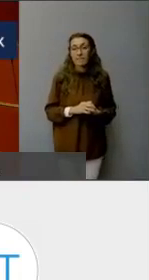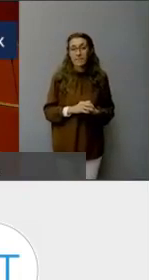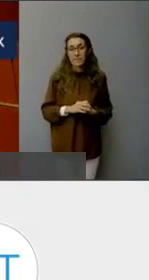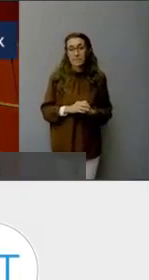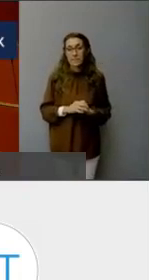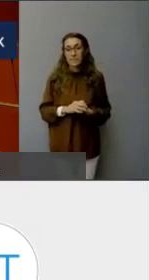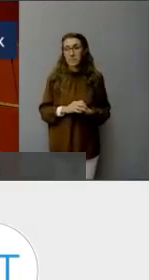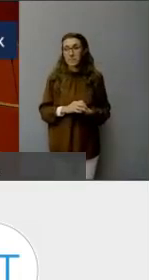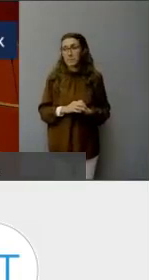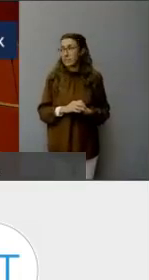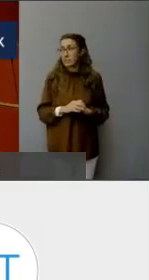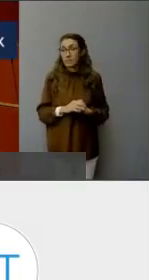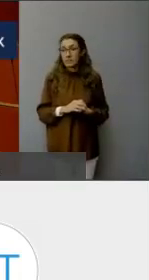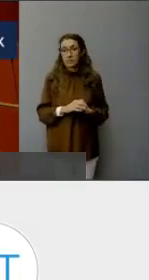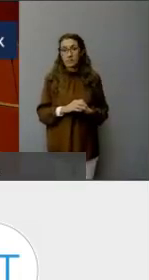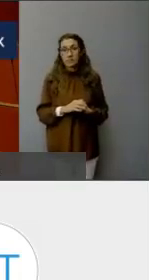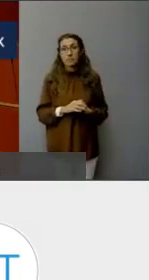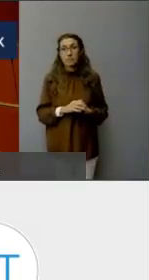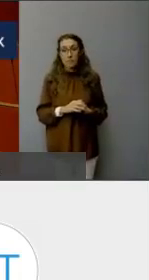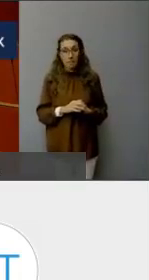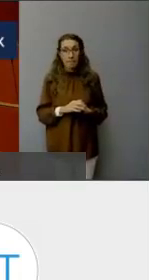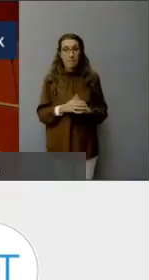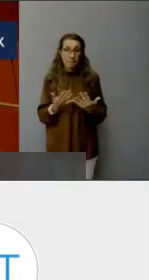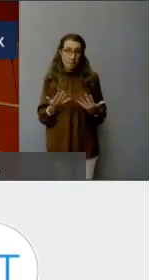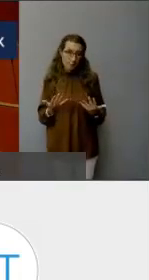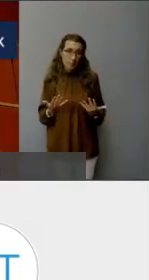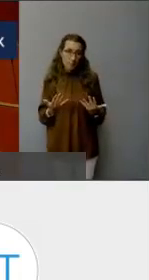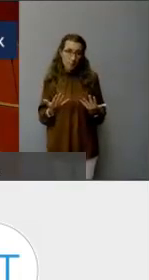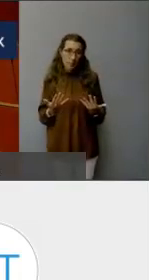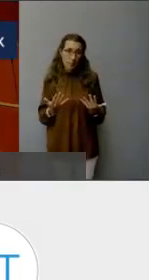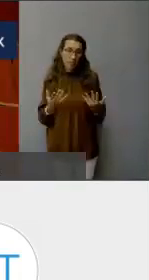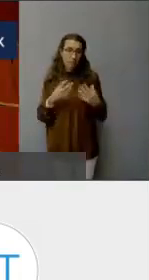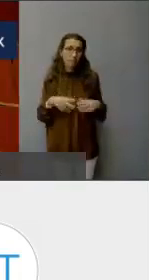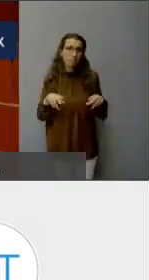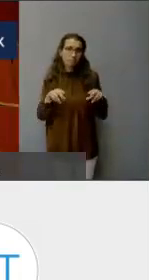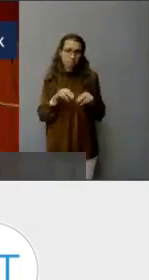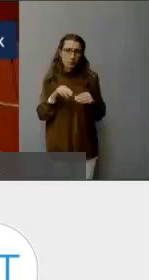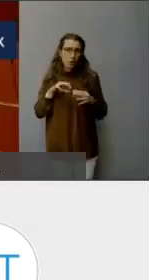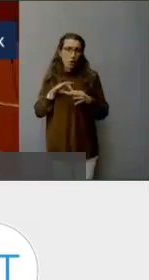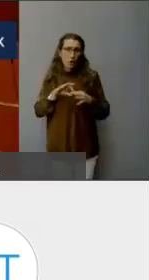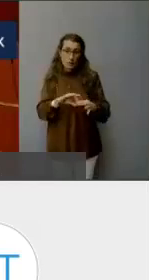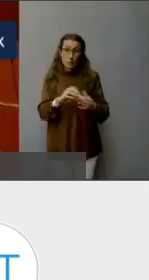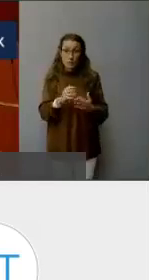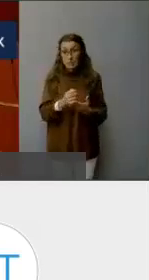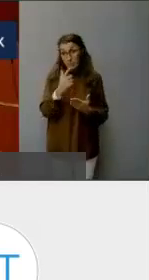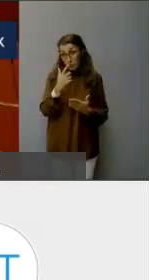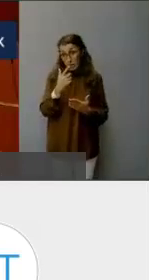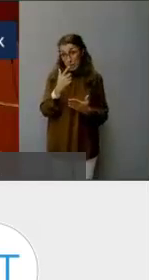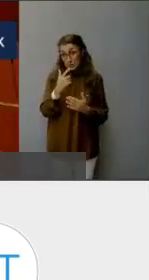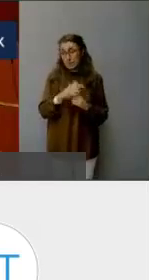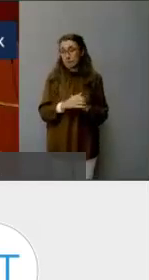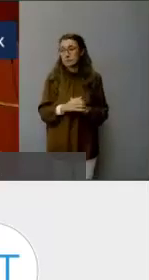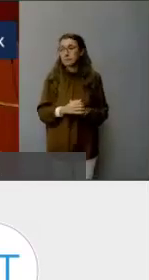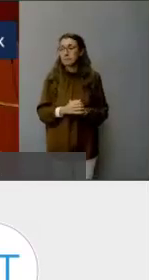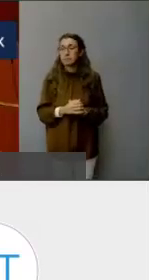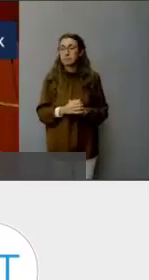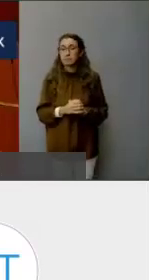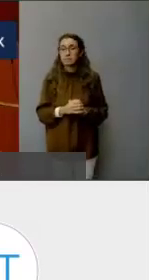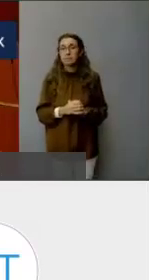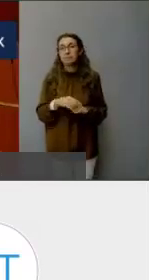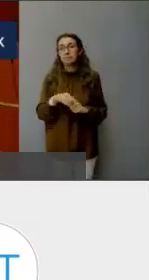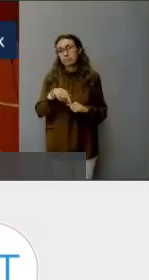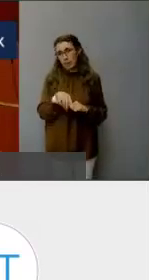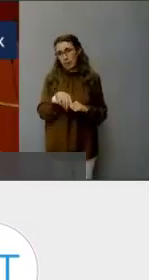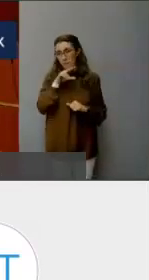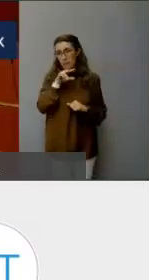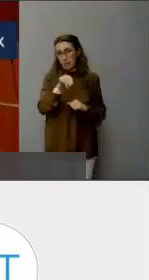allora l'emendamento 7 di nuovo un emendamento che ha delle conseguenze importanti se fosse approvato dopo le parole qui stiamo parlando di